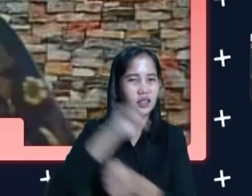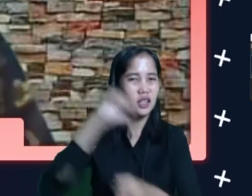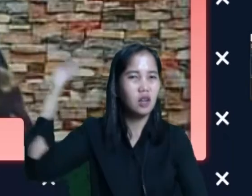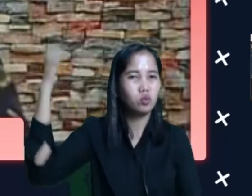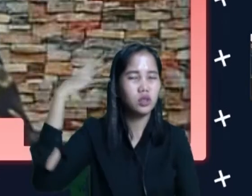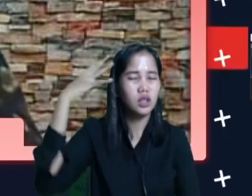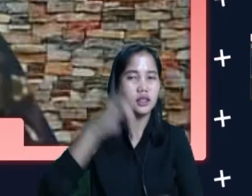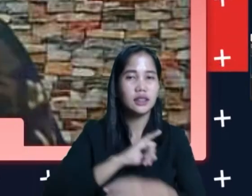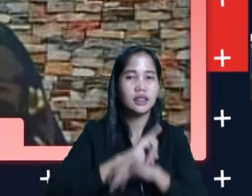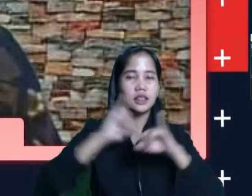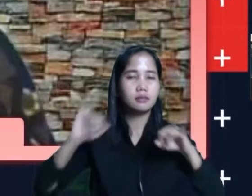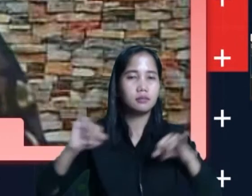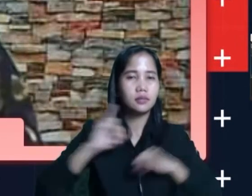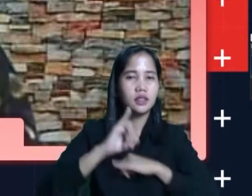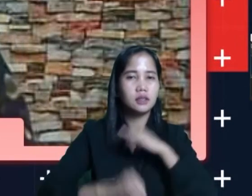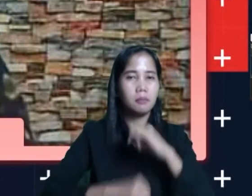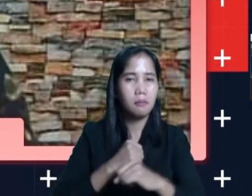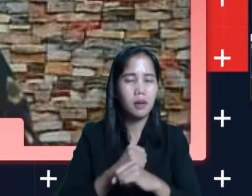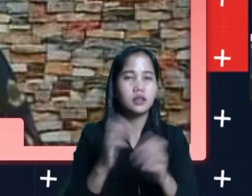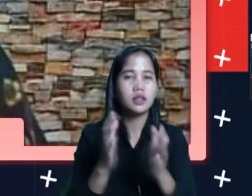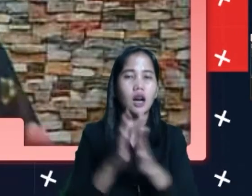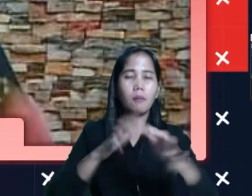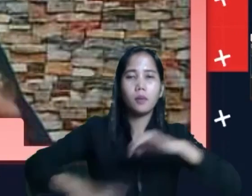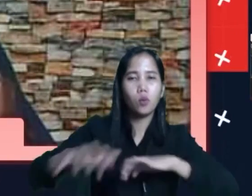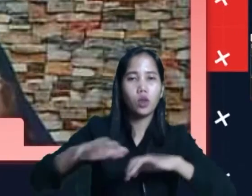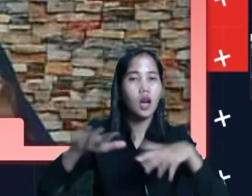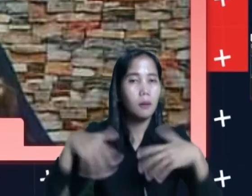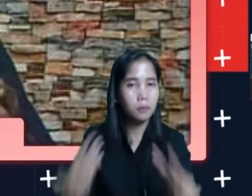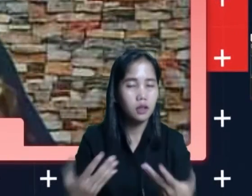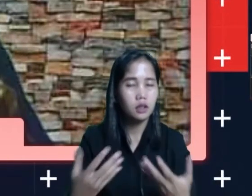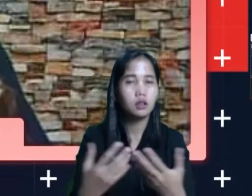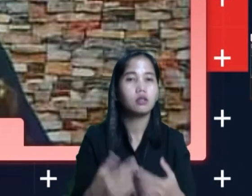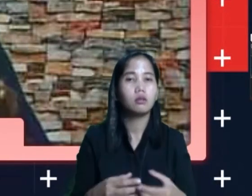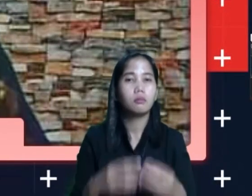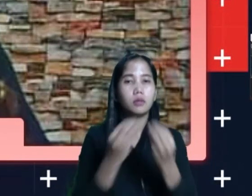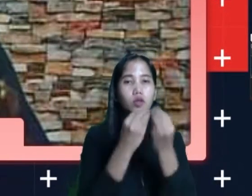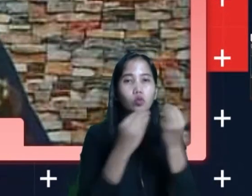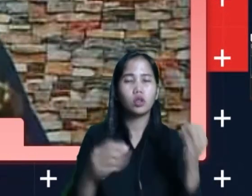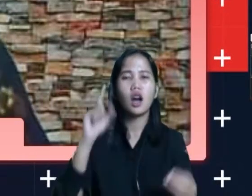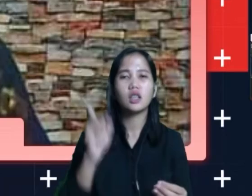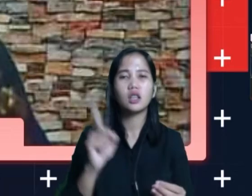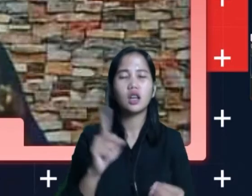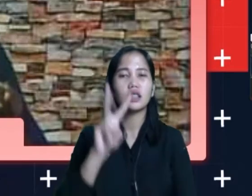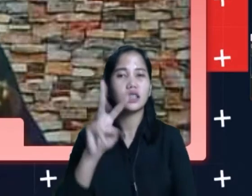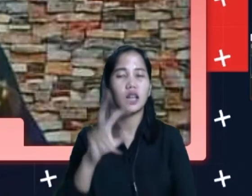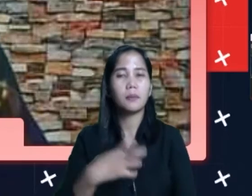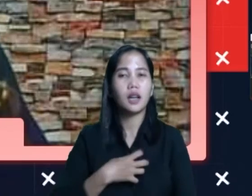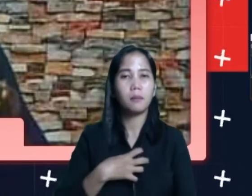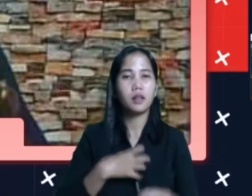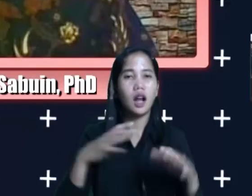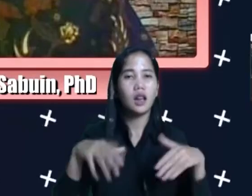A. Karena kasih karunia Allah, kita diselamatkan oleh iman. Oleh sebab